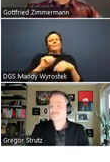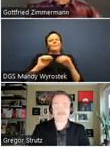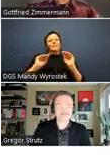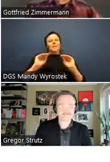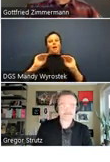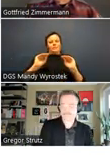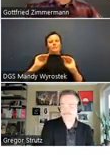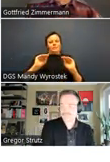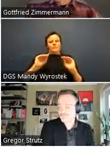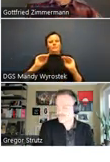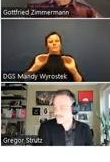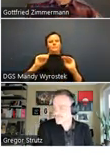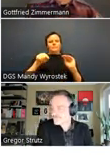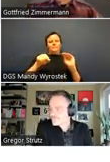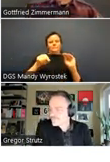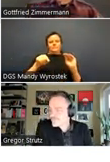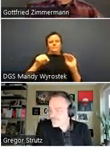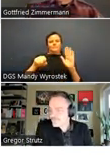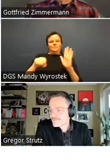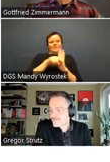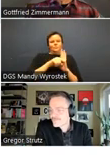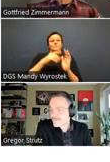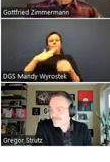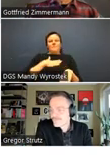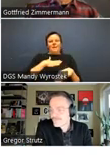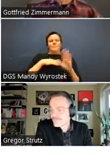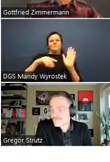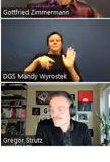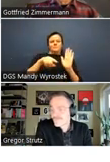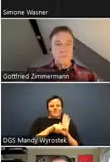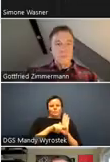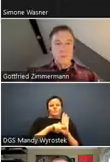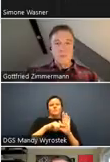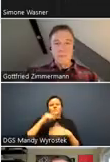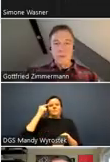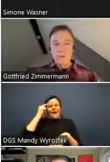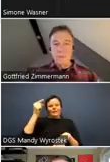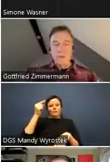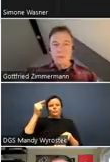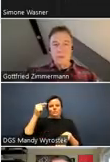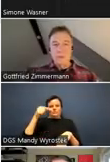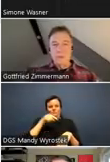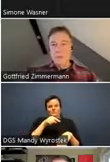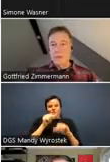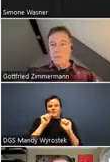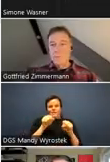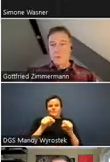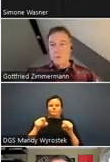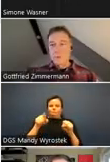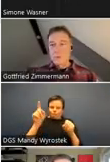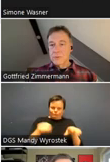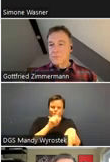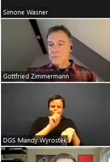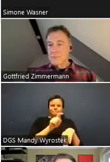Kommen Sie da drauf oder über diesen QR-Code. Da helfen Sie uns, wenn Sie da ins Feedback geben zu diesem